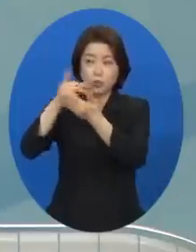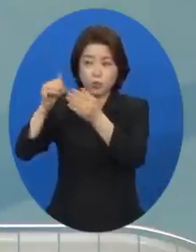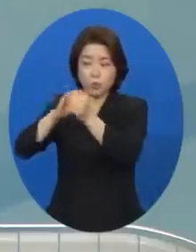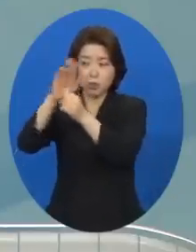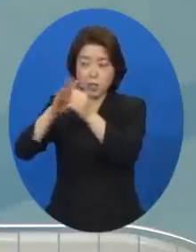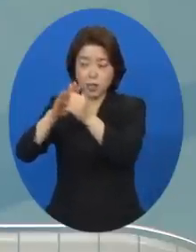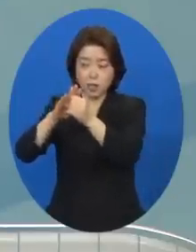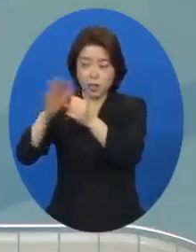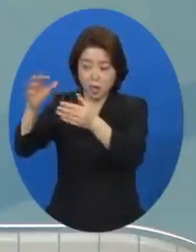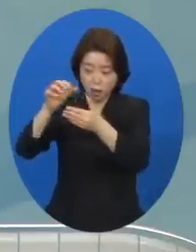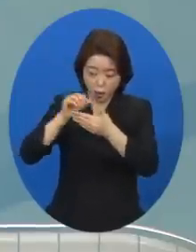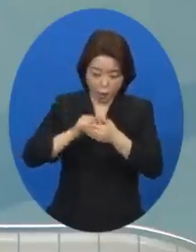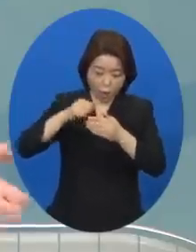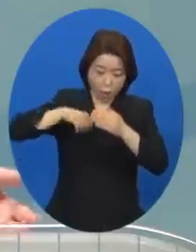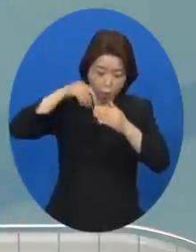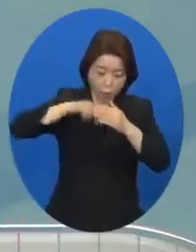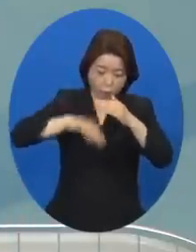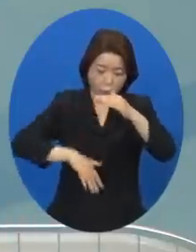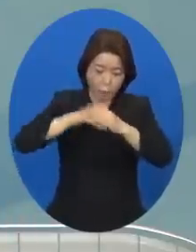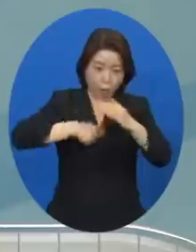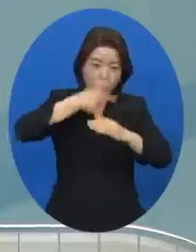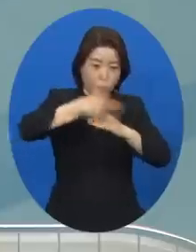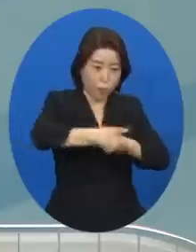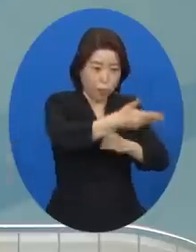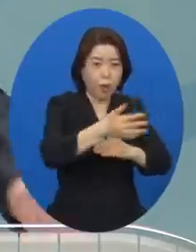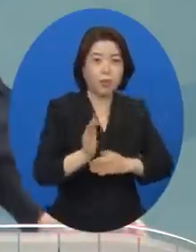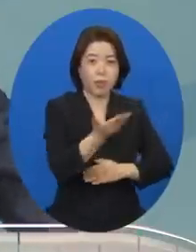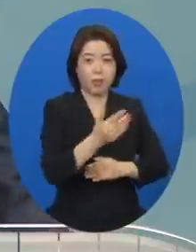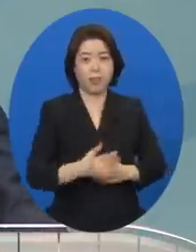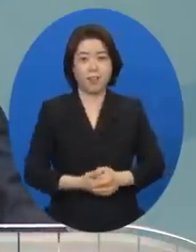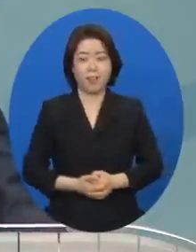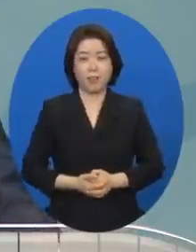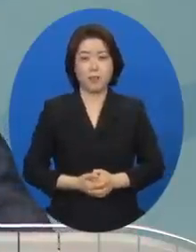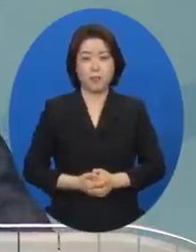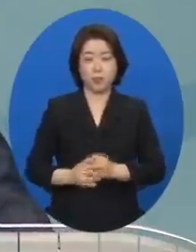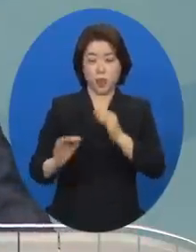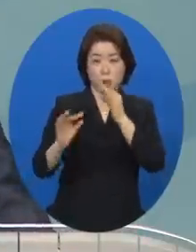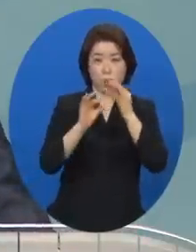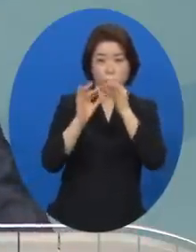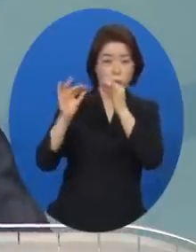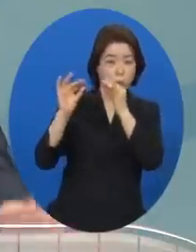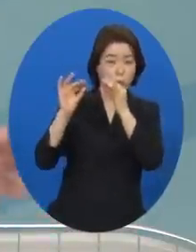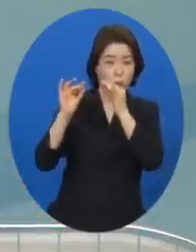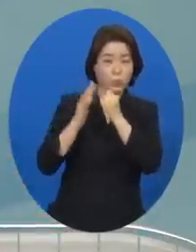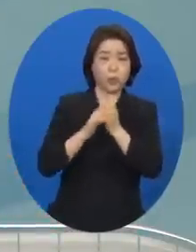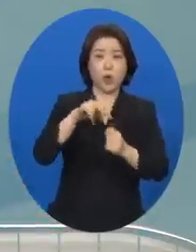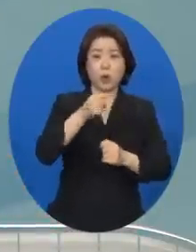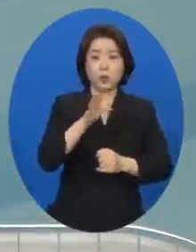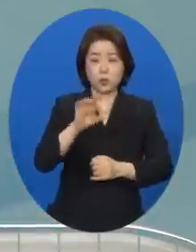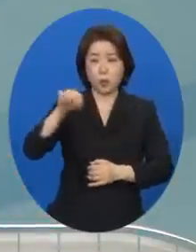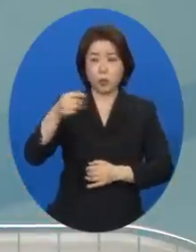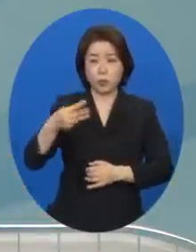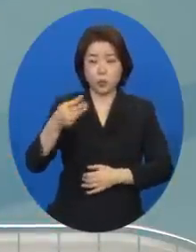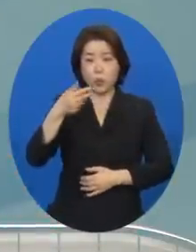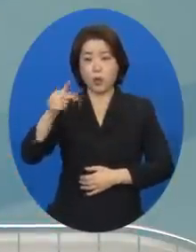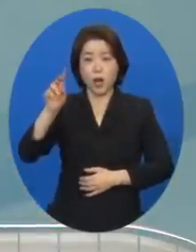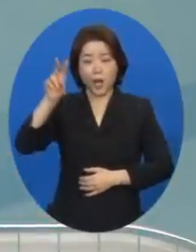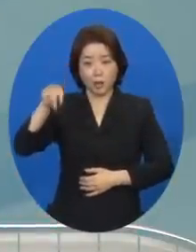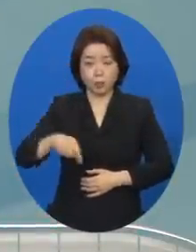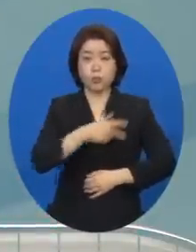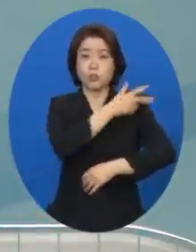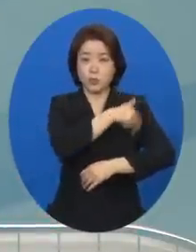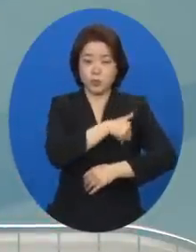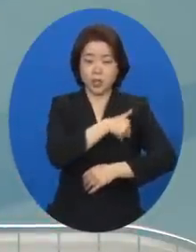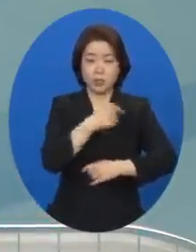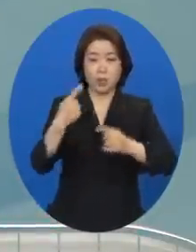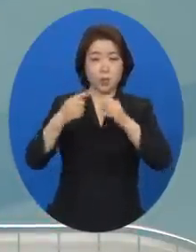흘러 가는 거예요 풀룻 연주 라는 성 술 아무 집사님이 우리 교회에서 간증을 하셨을 때